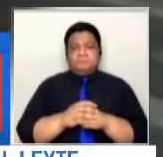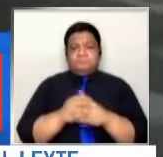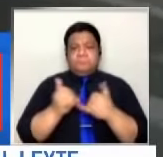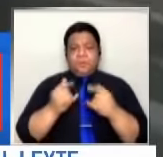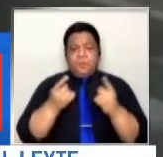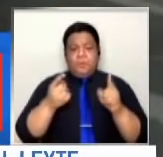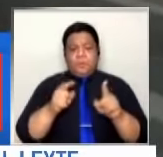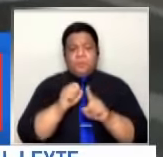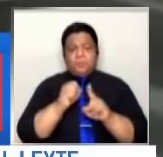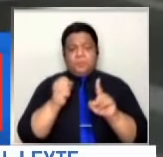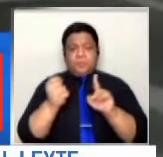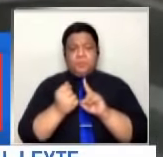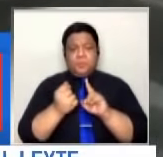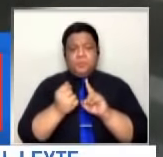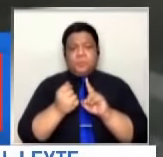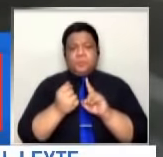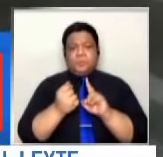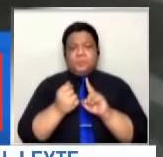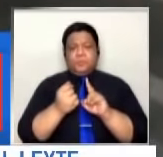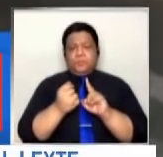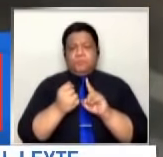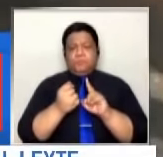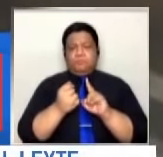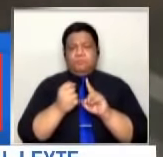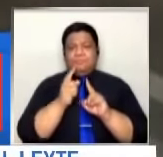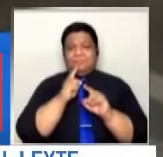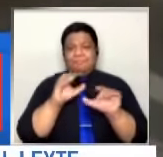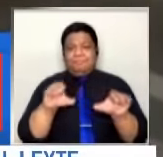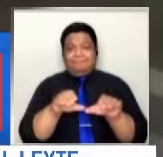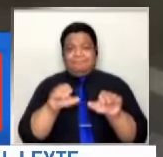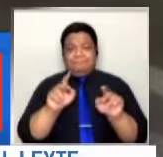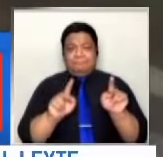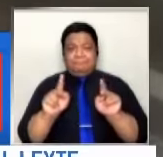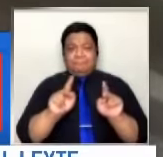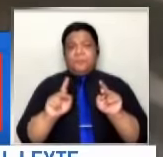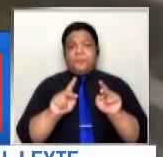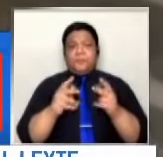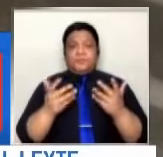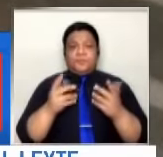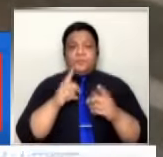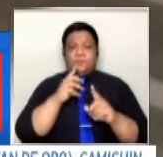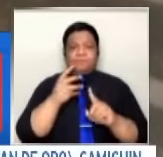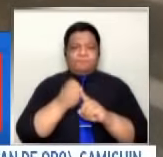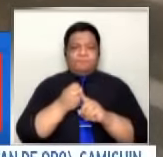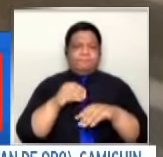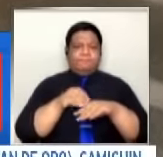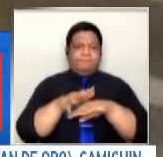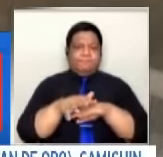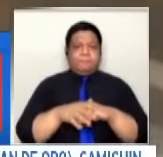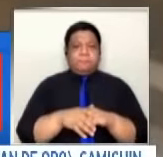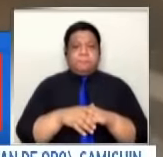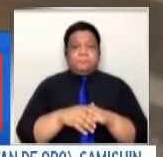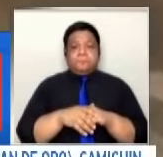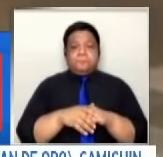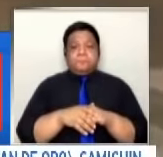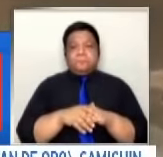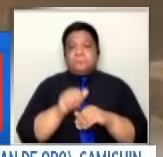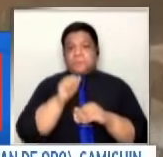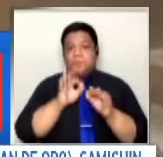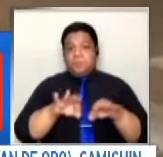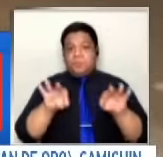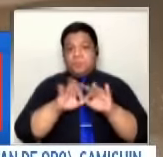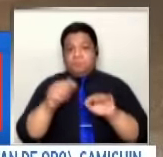sadyang yung pagkatrabaho ng ating mamamay ang talagang maapektuhan. No? So yung mga non-essential travels, kung pwede po